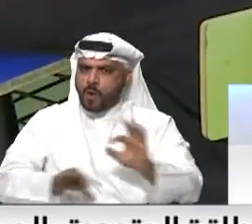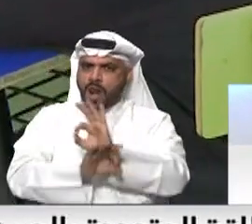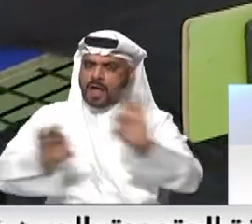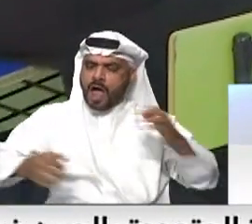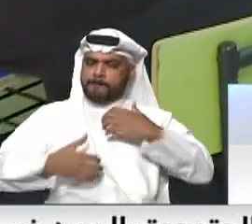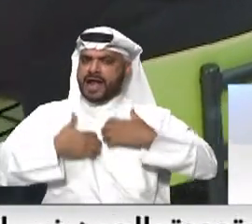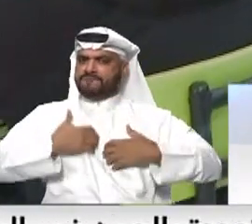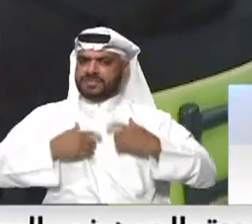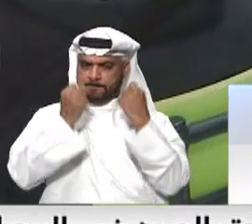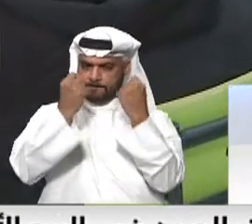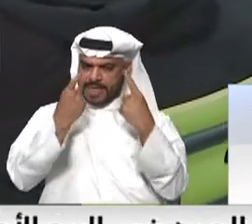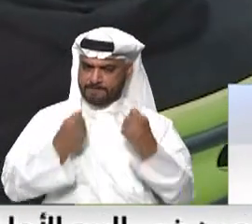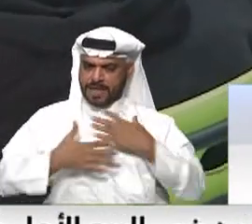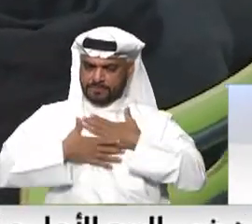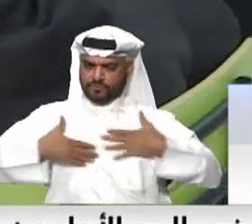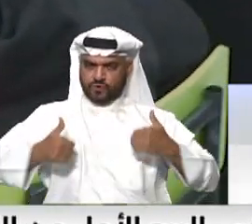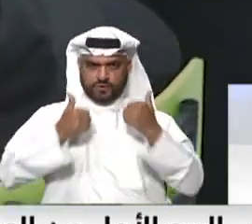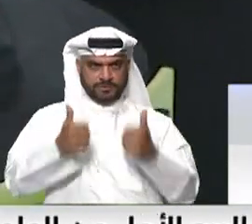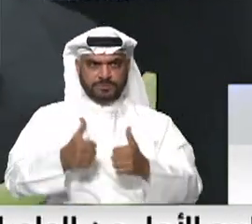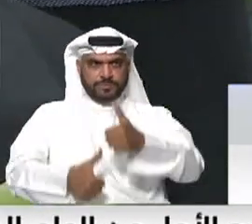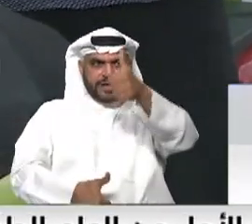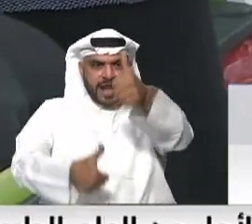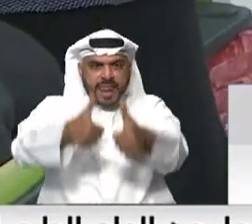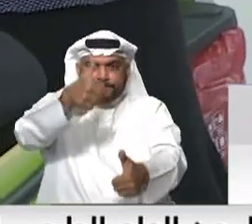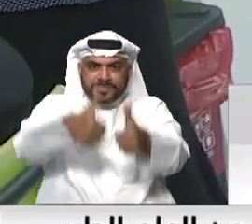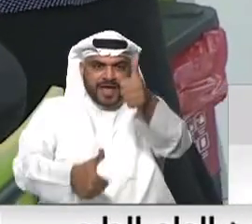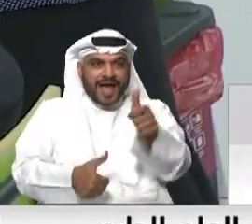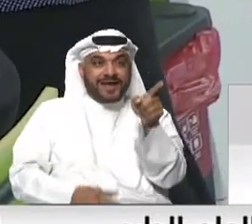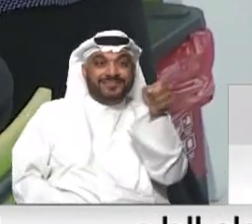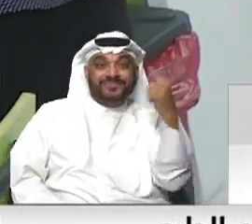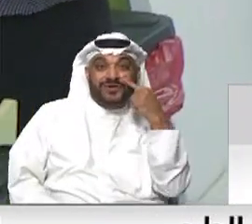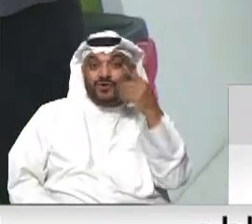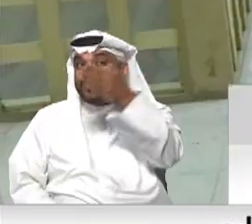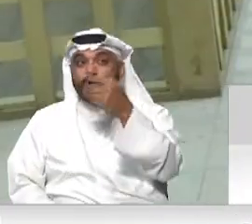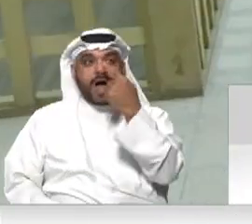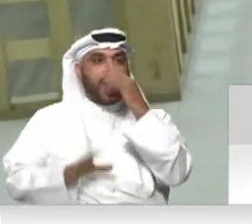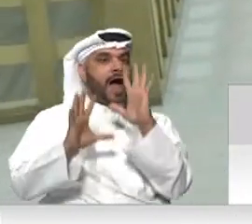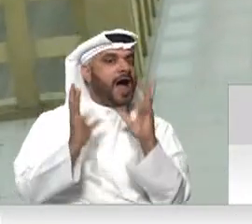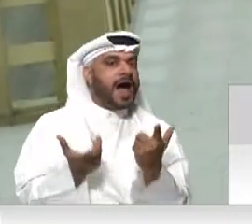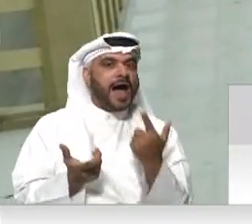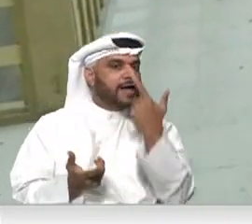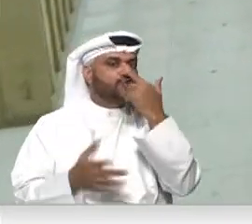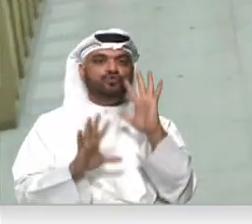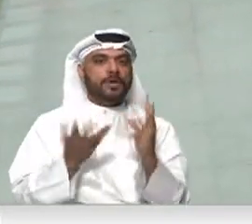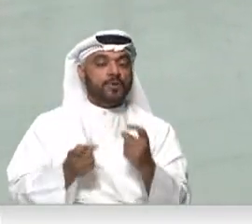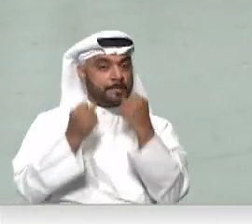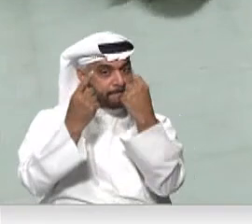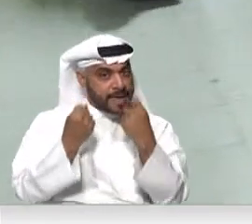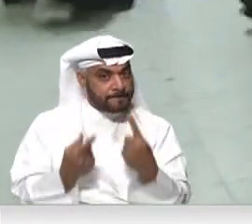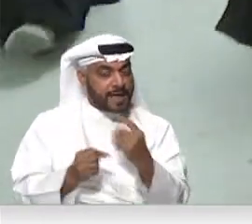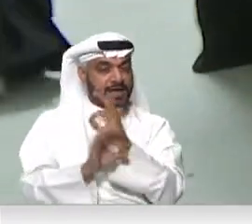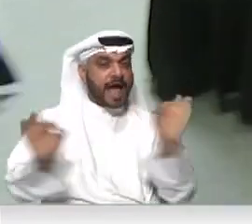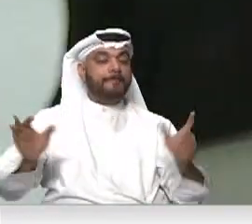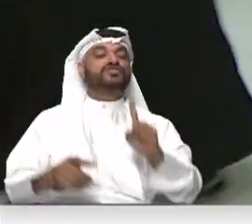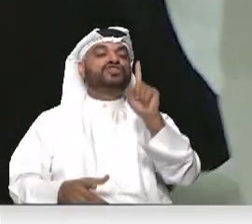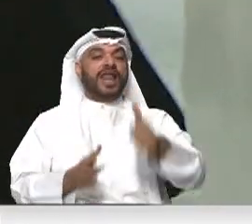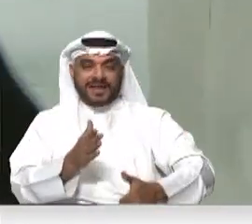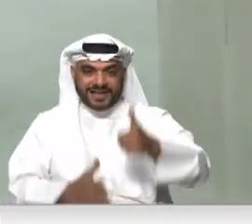وتربويا وصحيا لاداء الاختبارات بطريقه تضمن له التفوق والنجاح